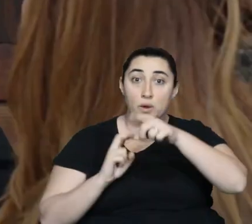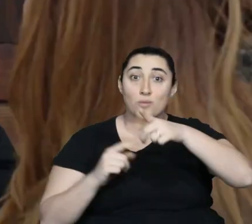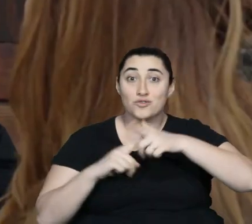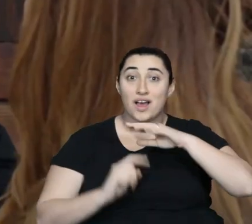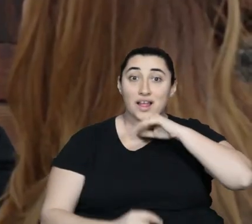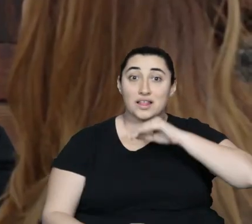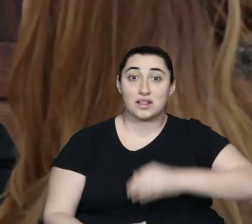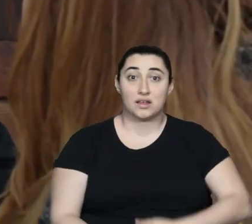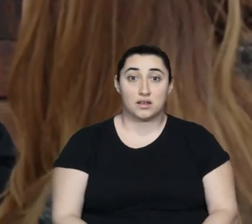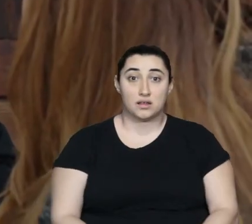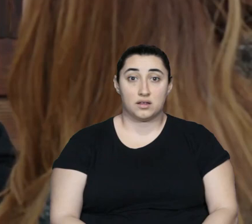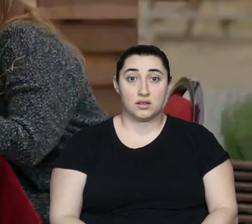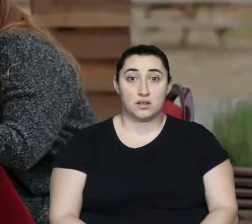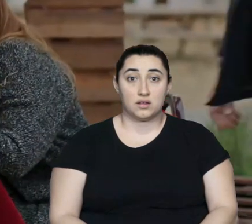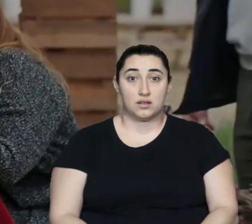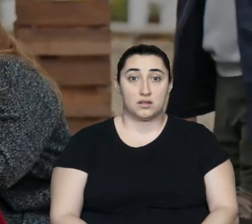dede?